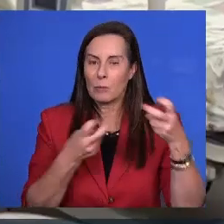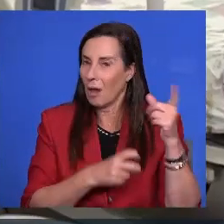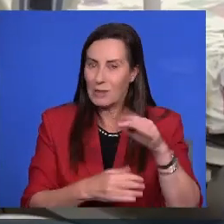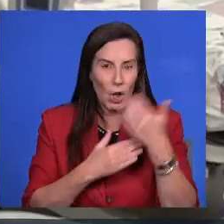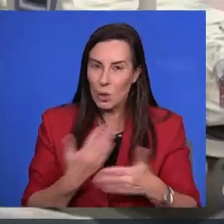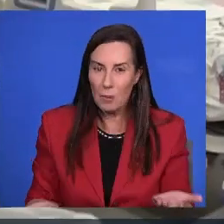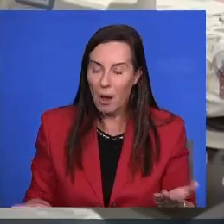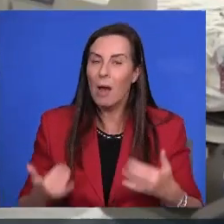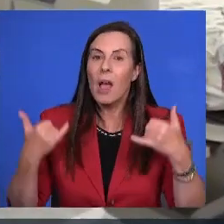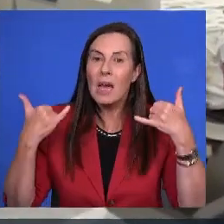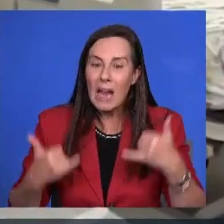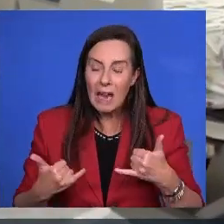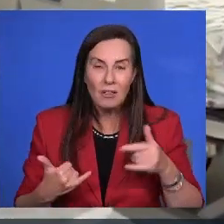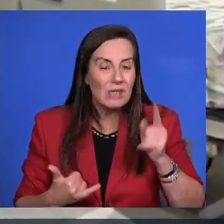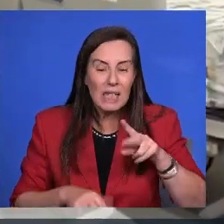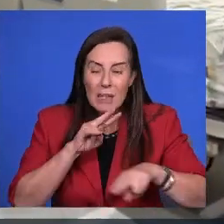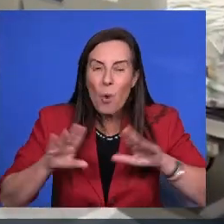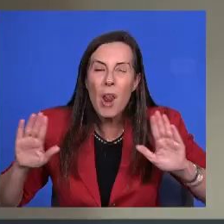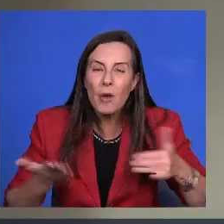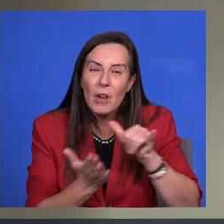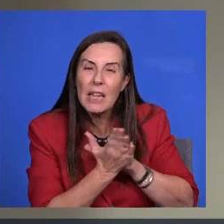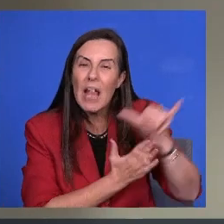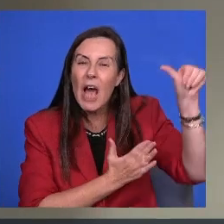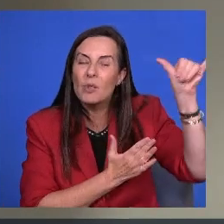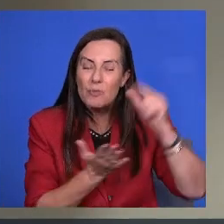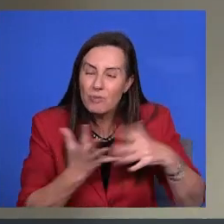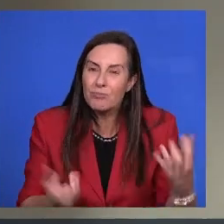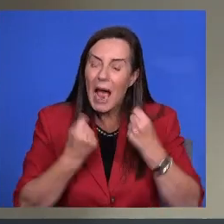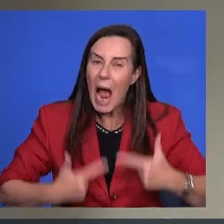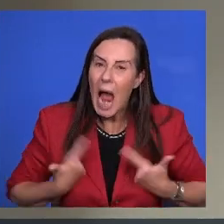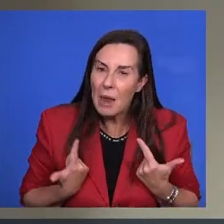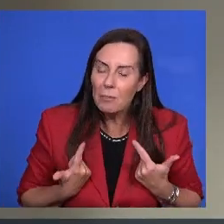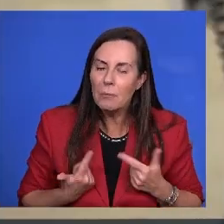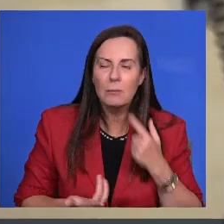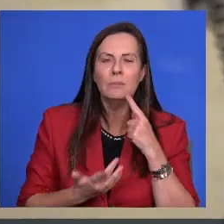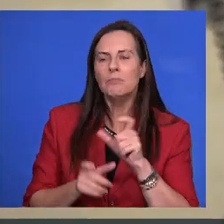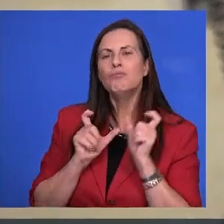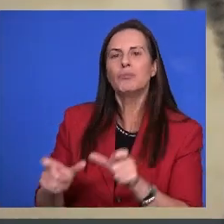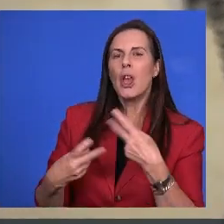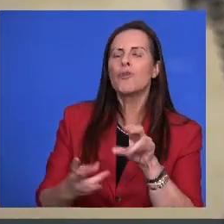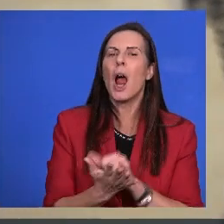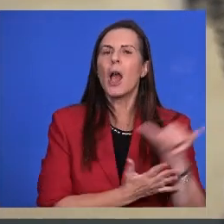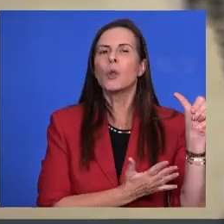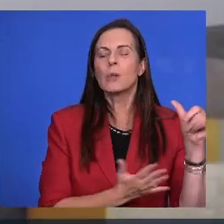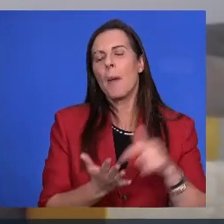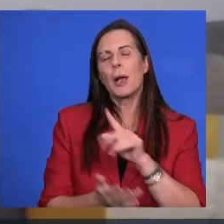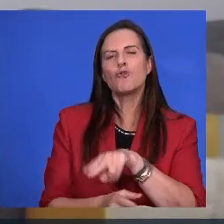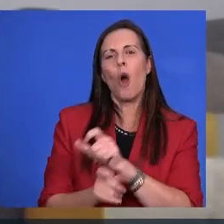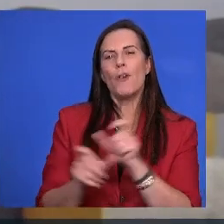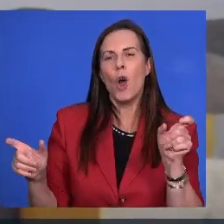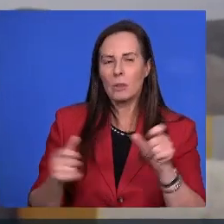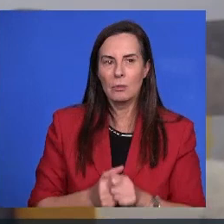כשבנה זקוק בדחיפות לטוס לטיפול מציל חיים בווינה, היא קיבלה צו איסור יציאה מהארץ בגלל החובות. אמרתי